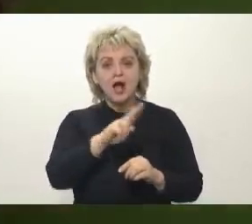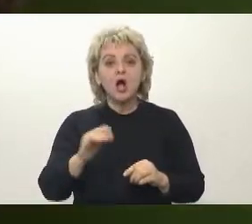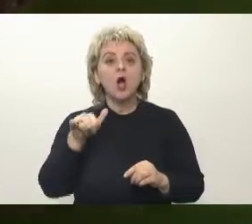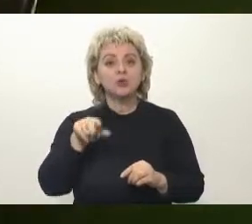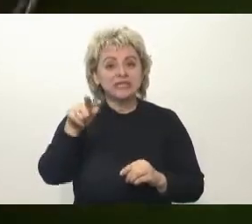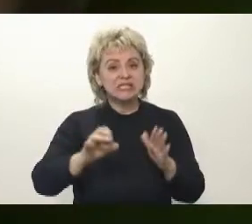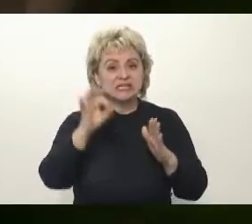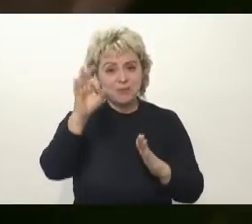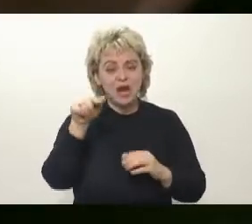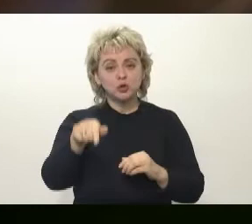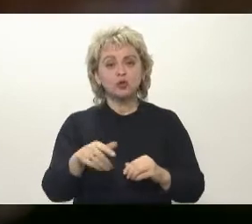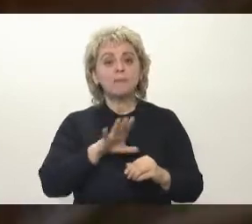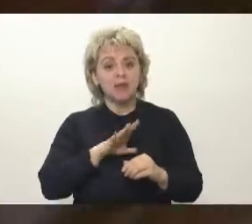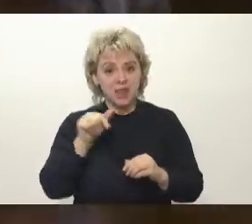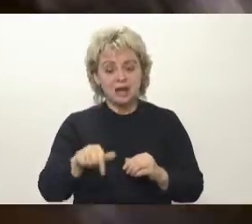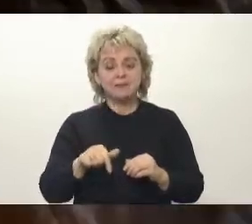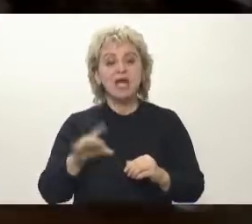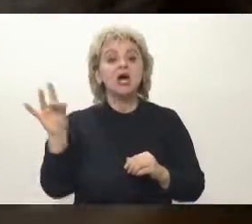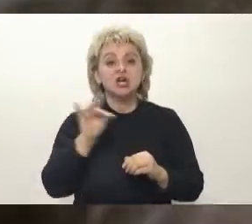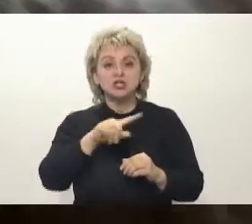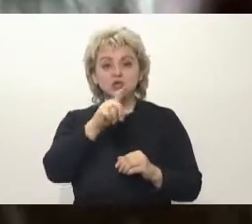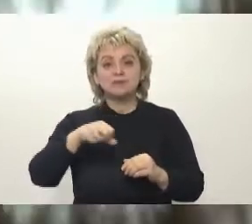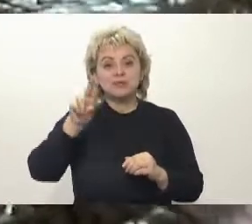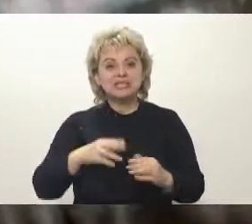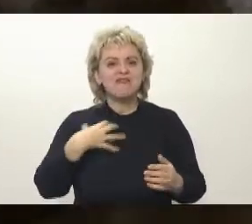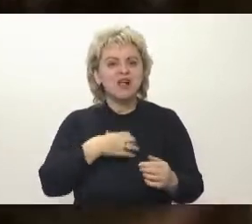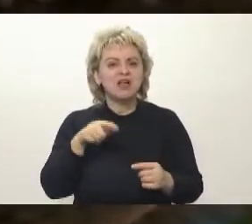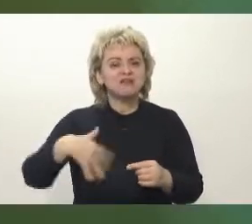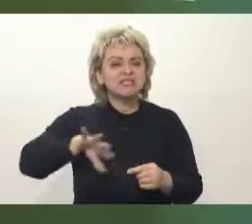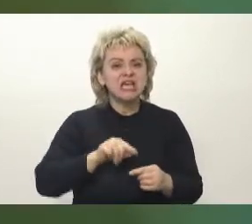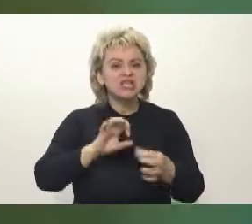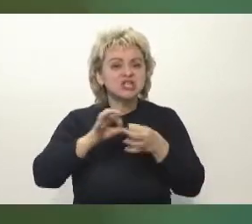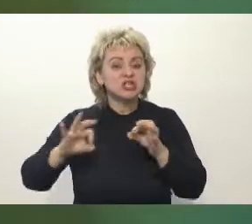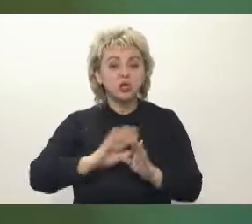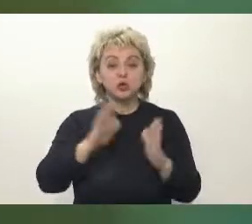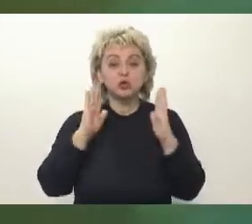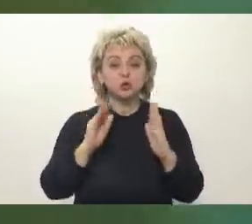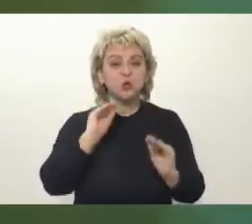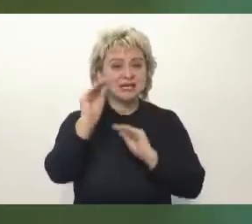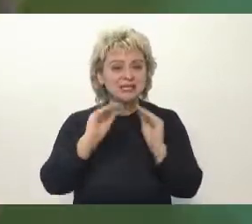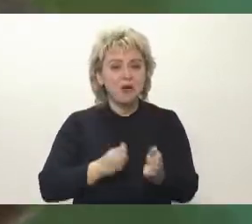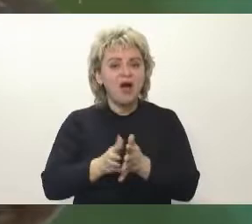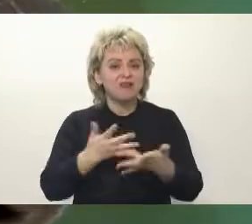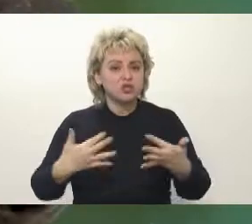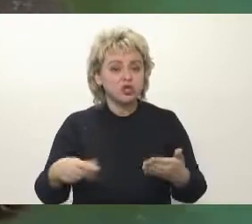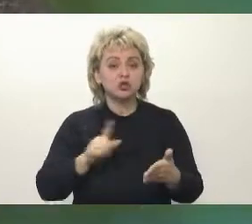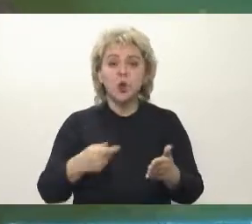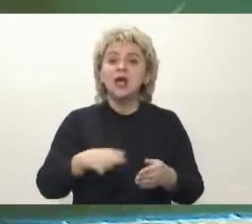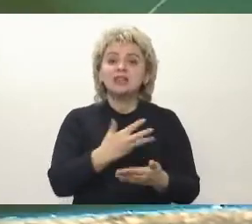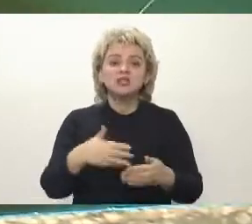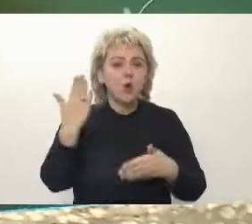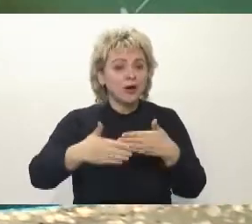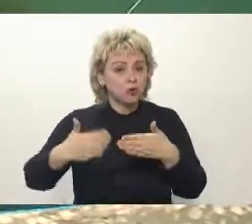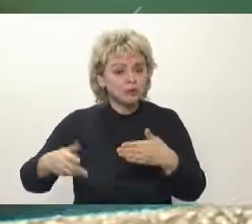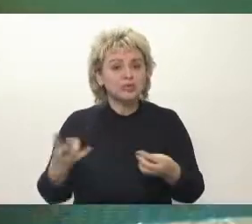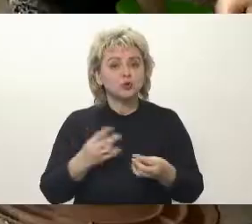какая у них температура воды была. Ростовских зоологов волновали все детали. Не только ассортимент овощей и зелени, но и насколько мелко